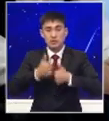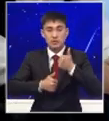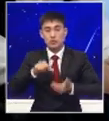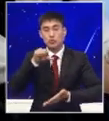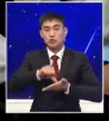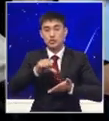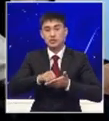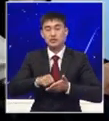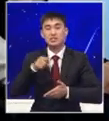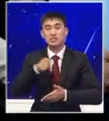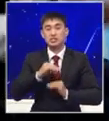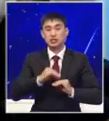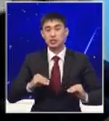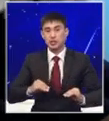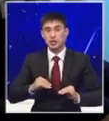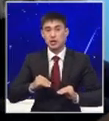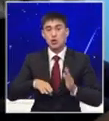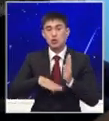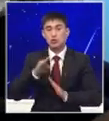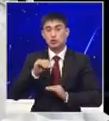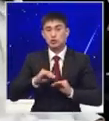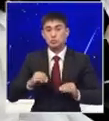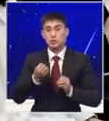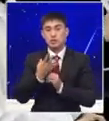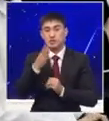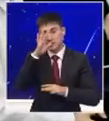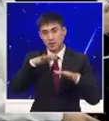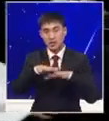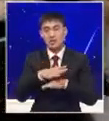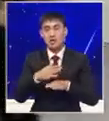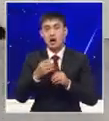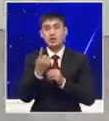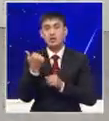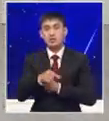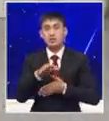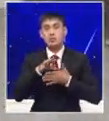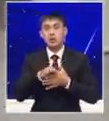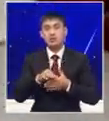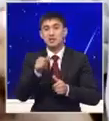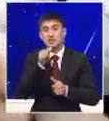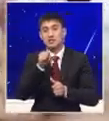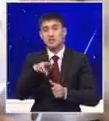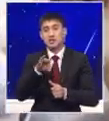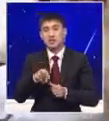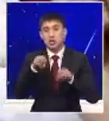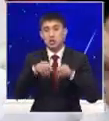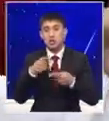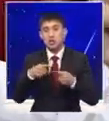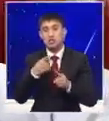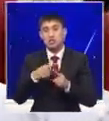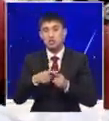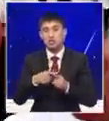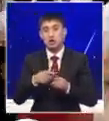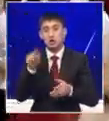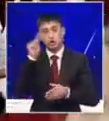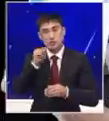приняли участие около 1000 учащихся. Лучшие ученики из 15 стран в течение одной недели проходили тестирование, решая различные задачи.